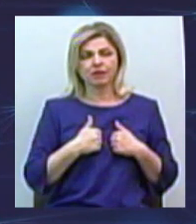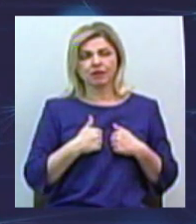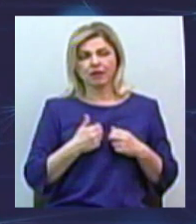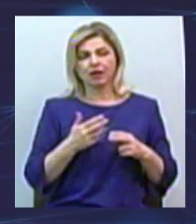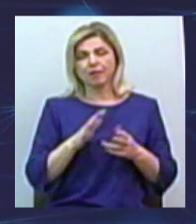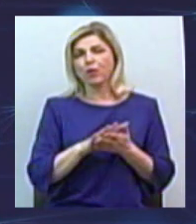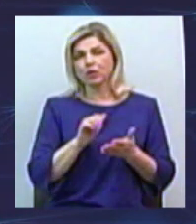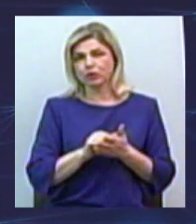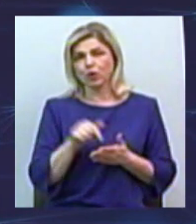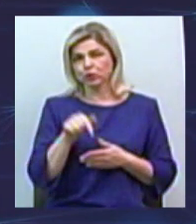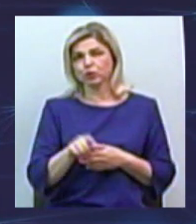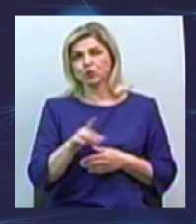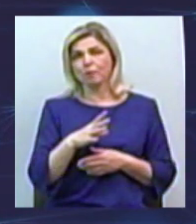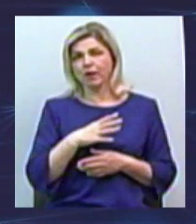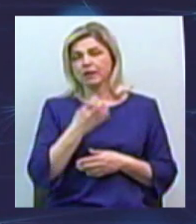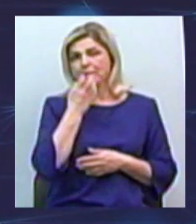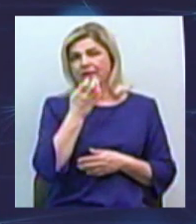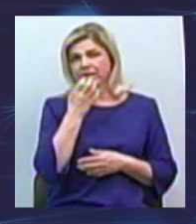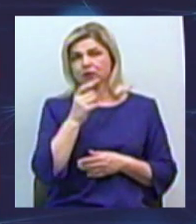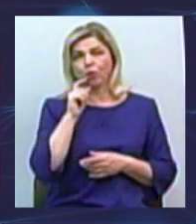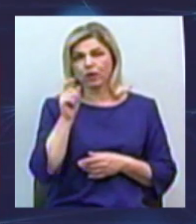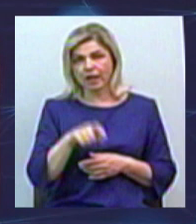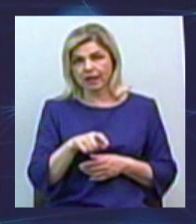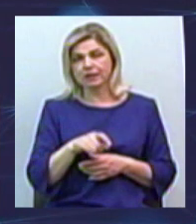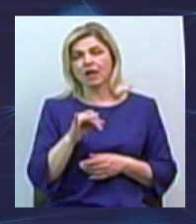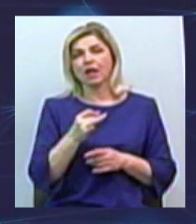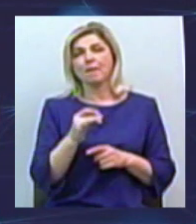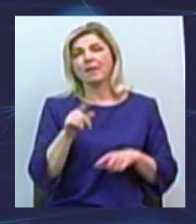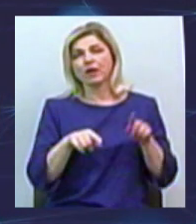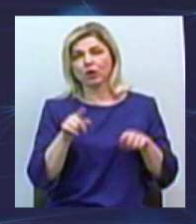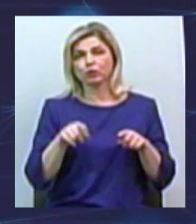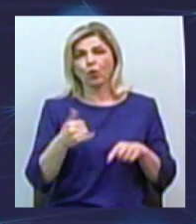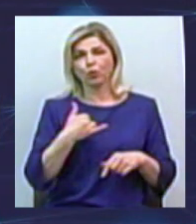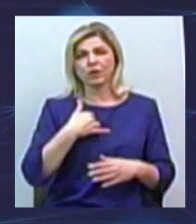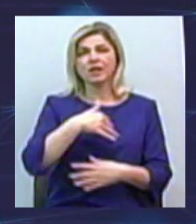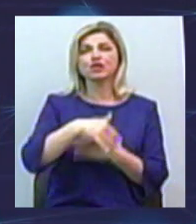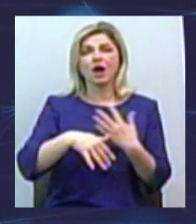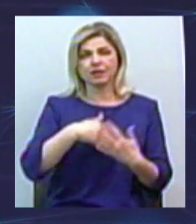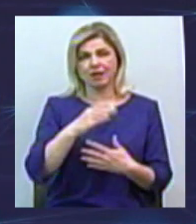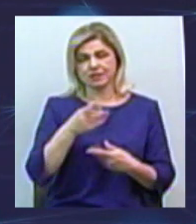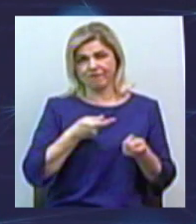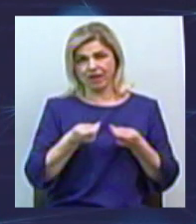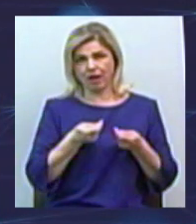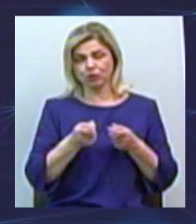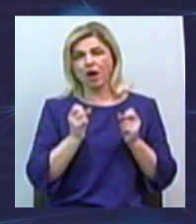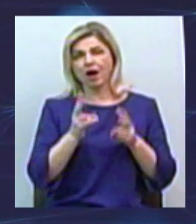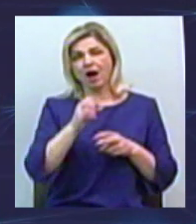що відбувалася на території Південної України. Періодично більшовики. Тобто у нас чехарда з владою. Як в фільмі «Свадьба в Малиновці», пам'ятаєте,